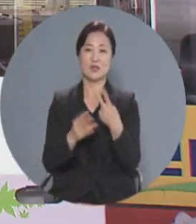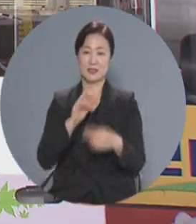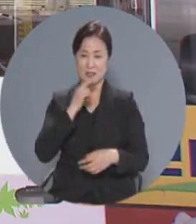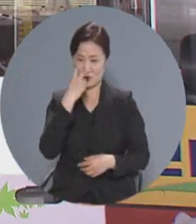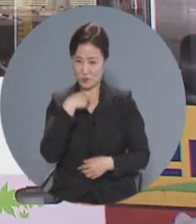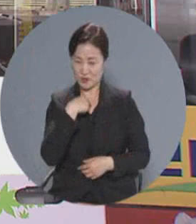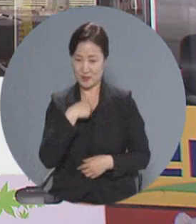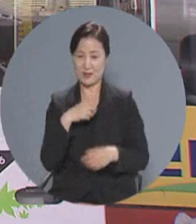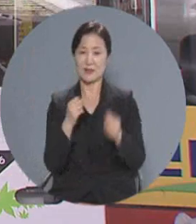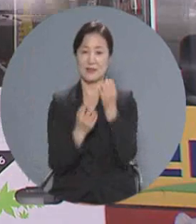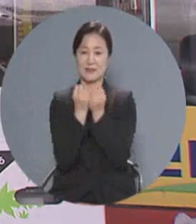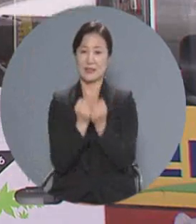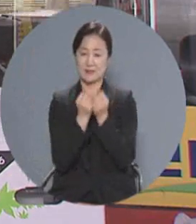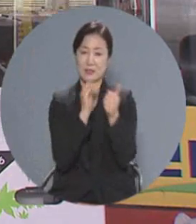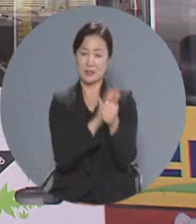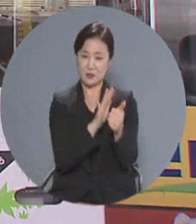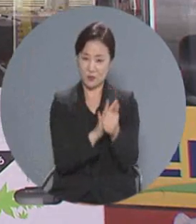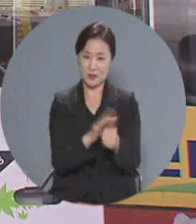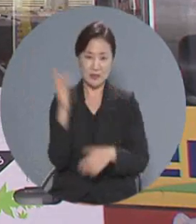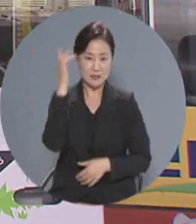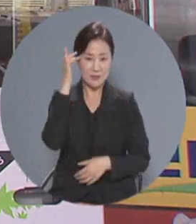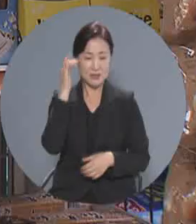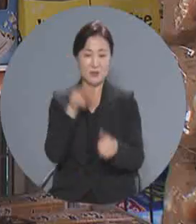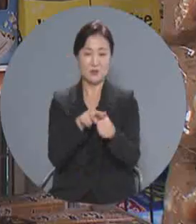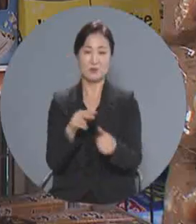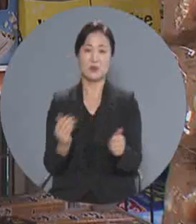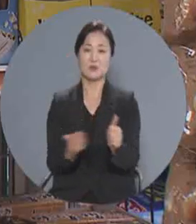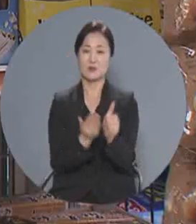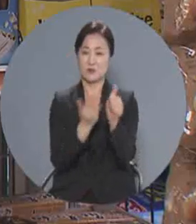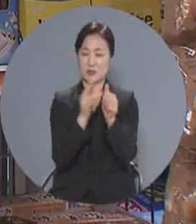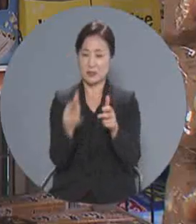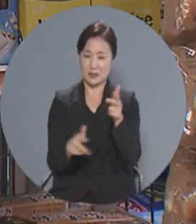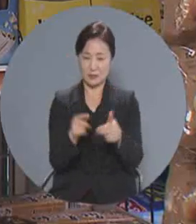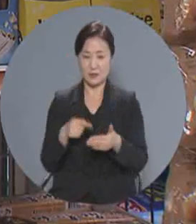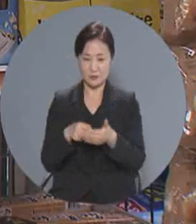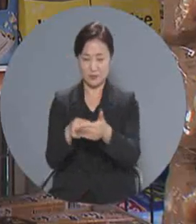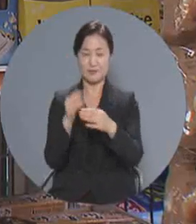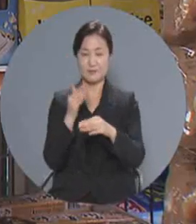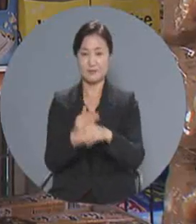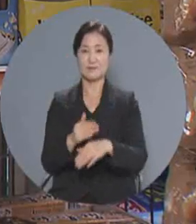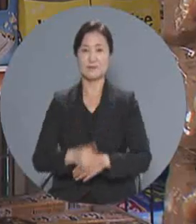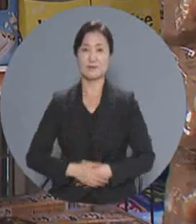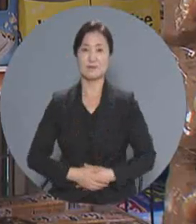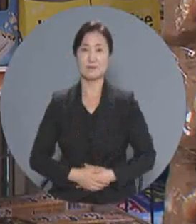장비를 지원하는 스마트 슈퍼 육성 사업을 공동 추진하고 있습니다.